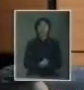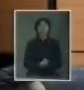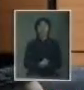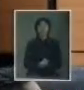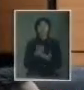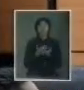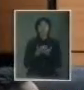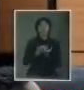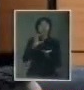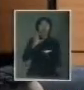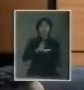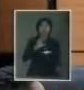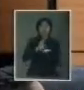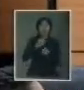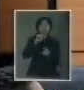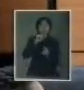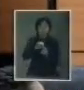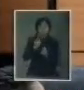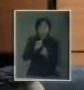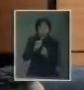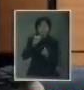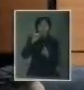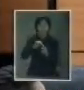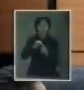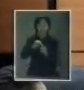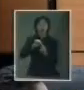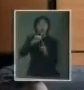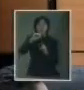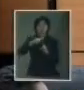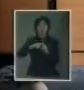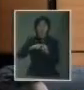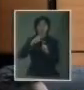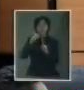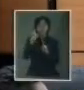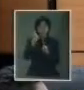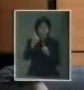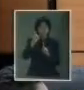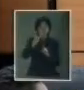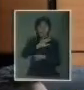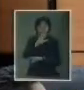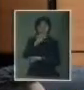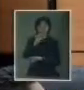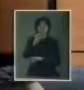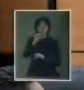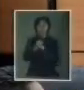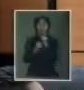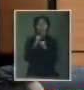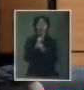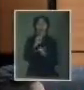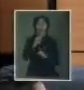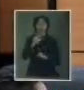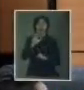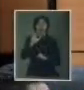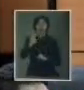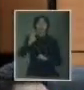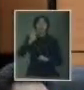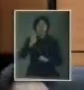งบดุลณวันที่31ธันวาคม2548